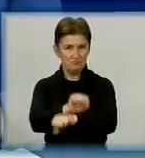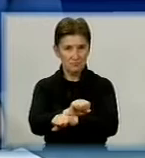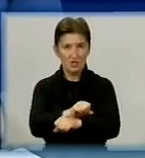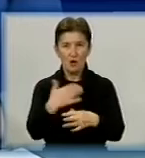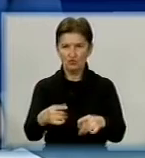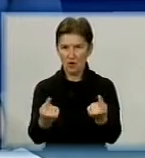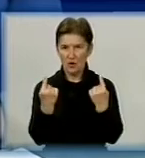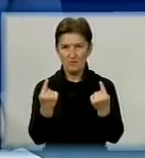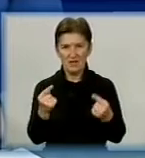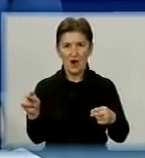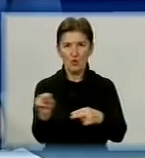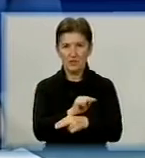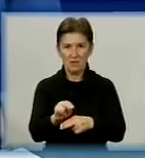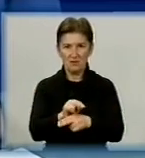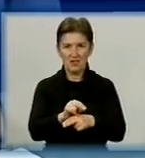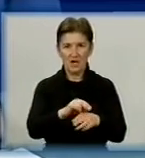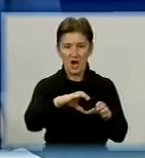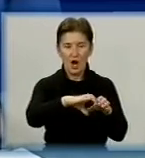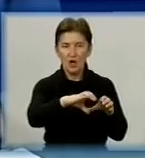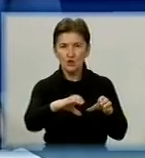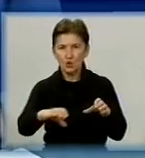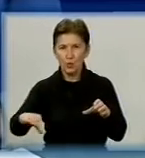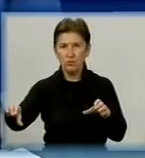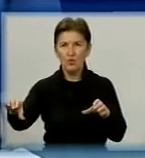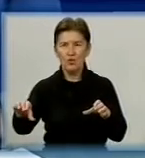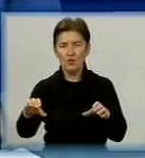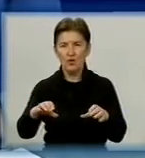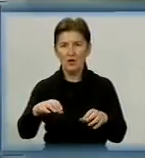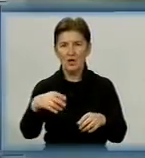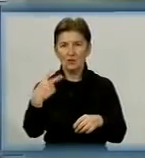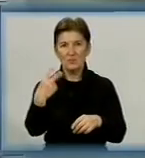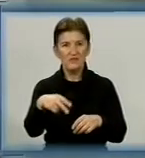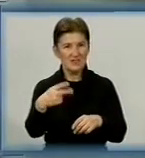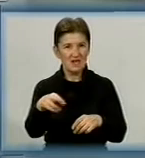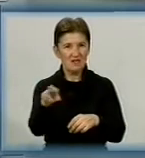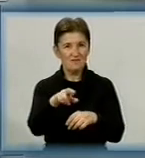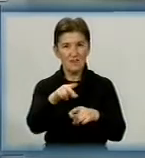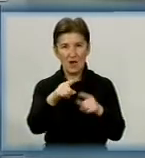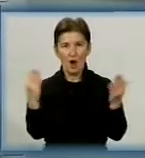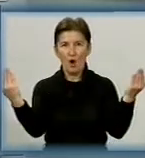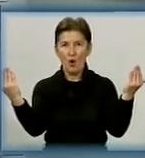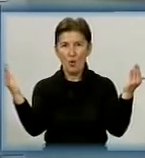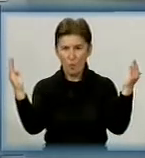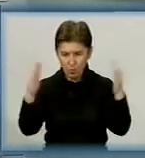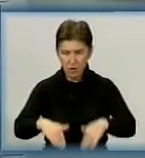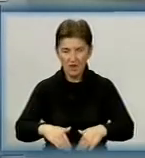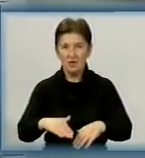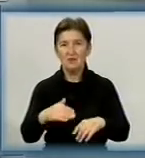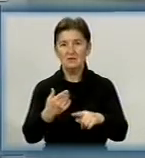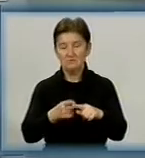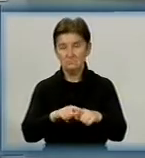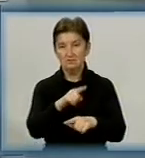капитально отремонтировали трубу, которая, так сказать, 20 января упала. получили паспорт на нее,